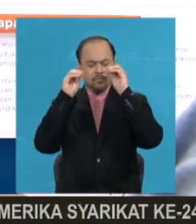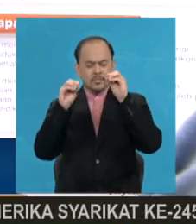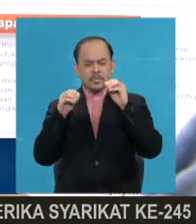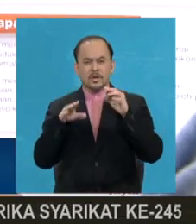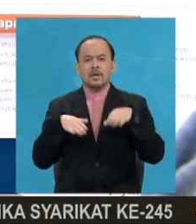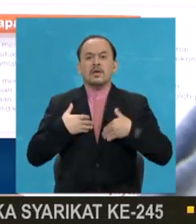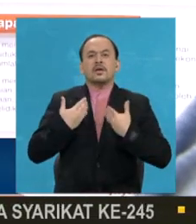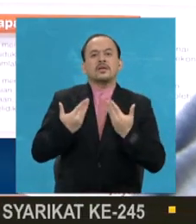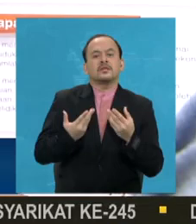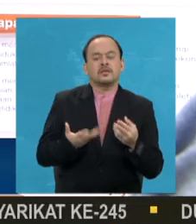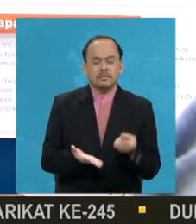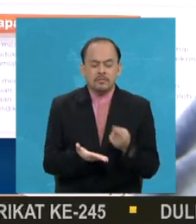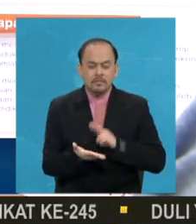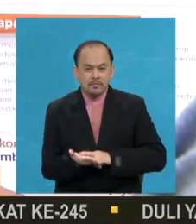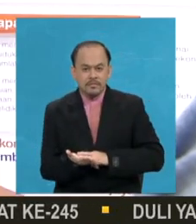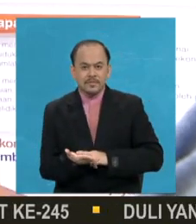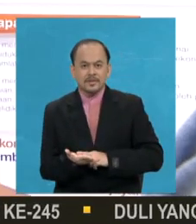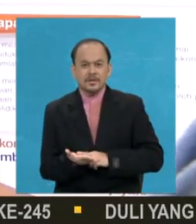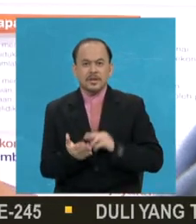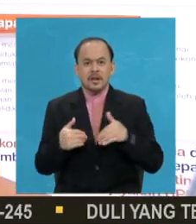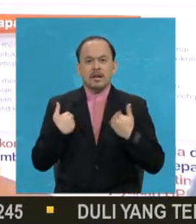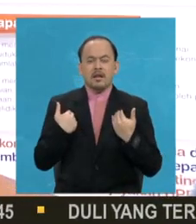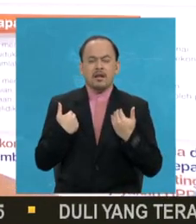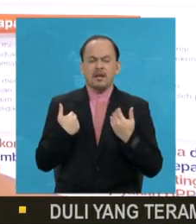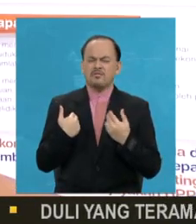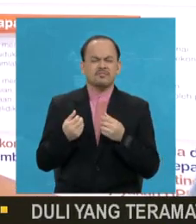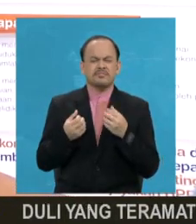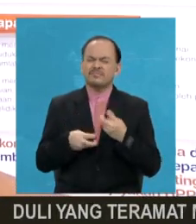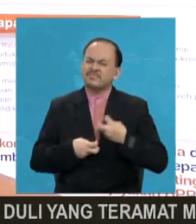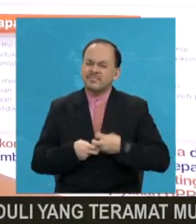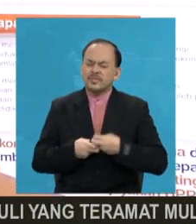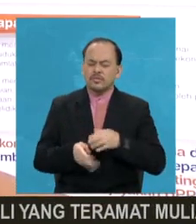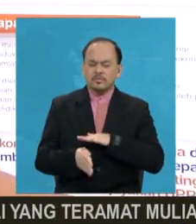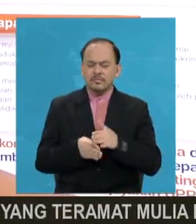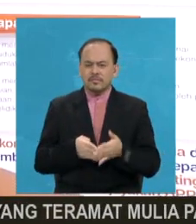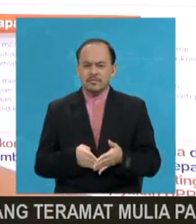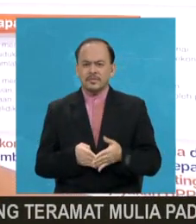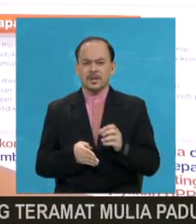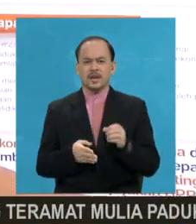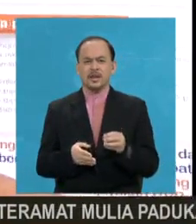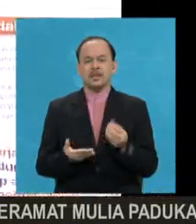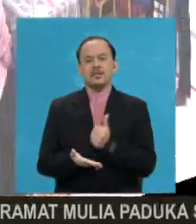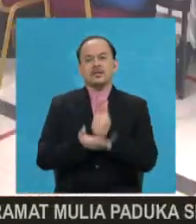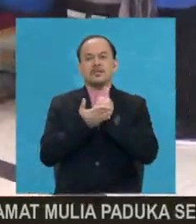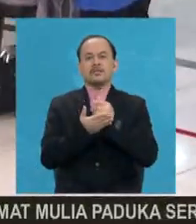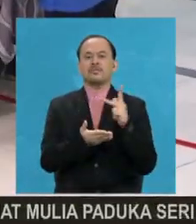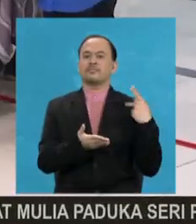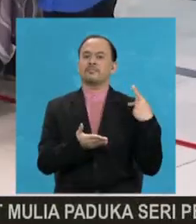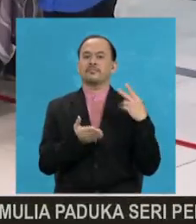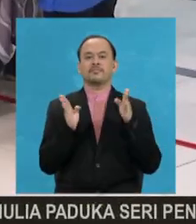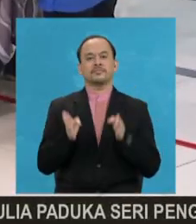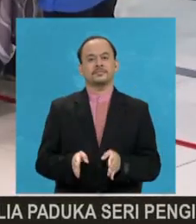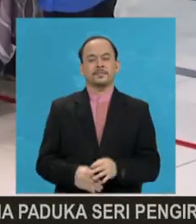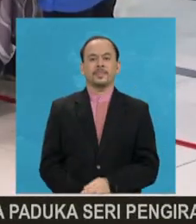mendaftar dan macam mana sekiranya dong ke angkasa data-data untuk menetapkan akan dapat dibantu oleh pegawai jabatan kami